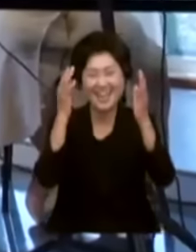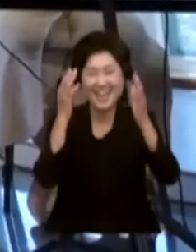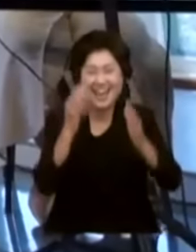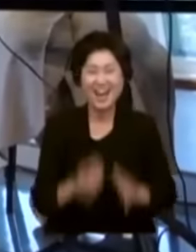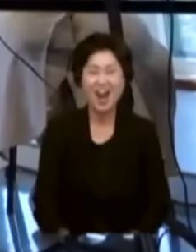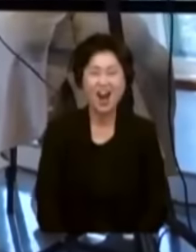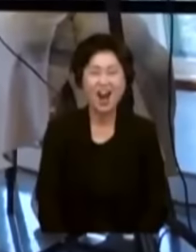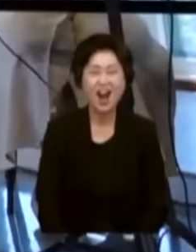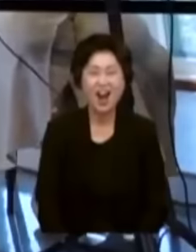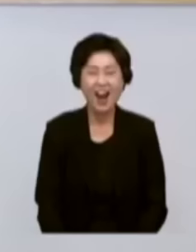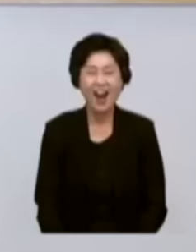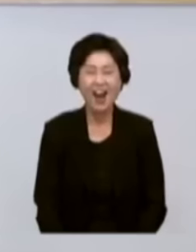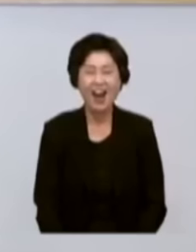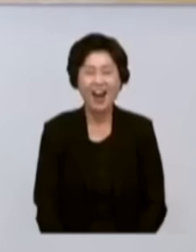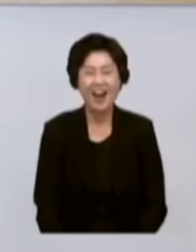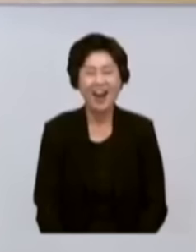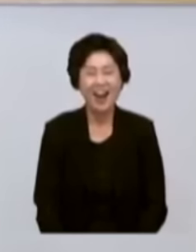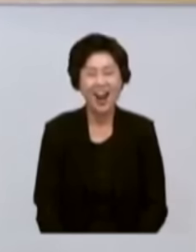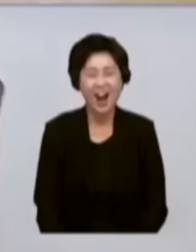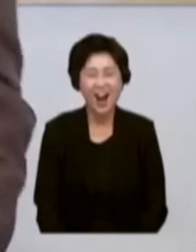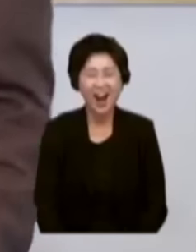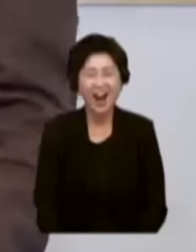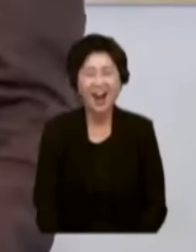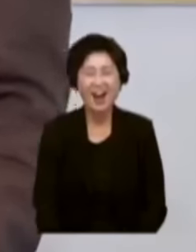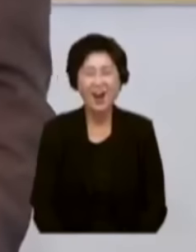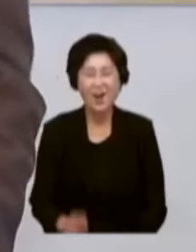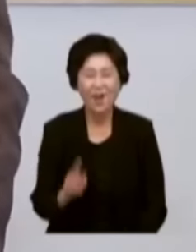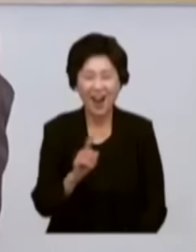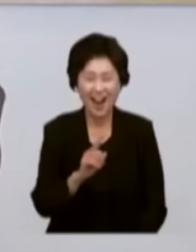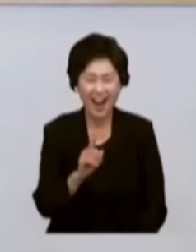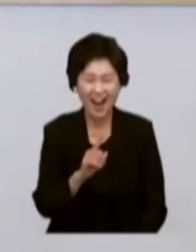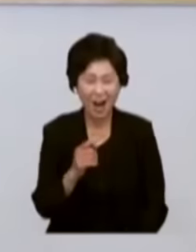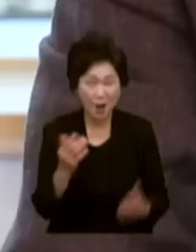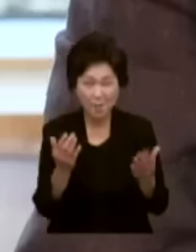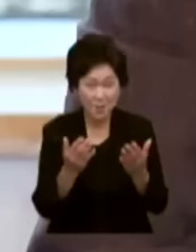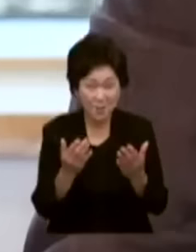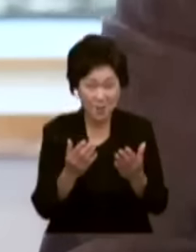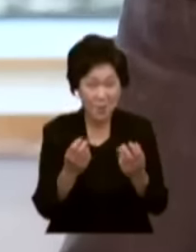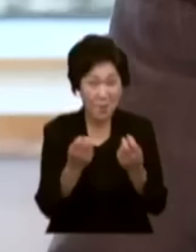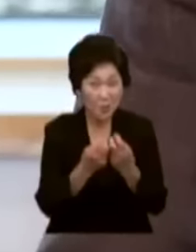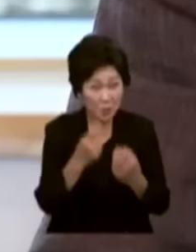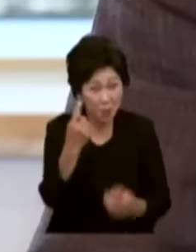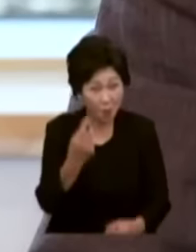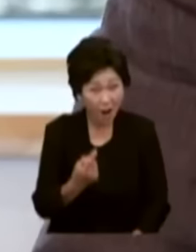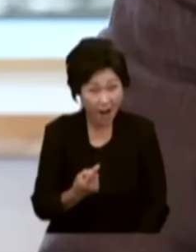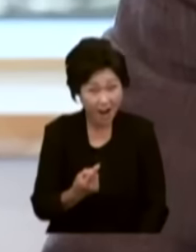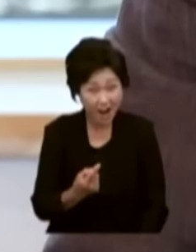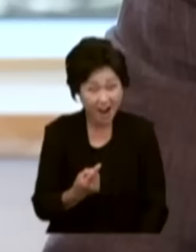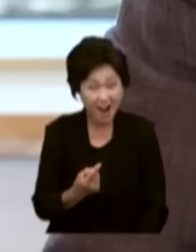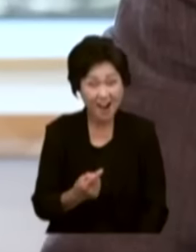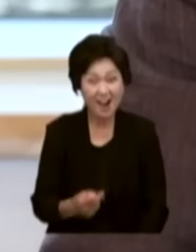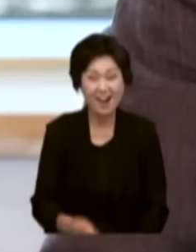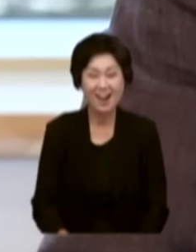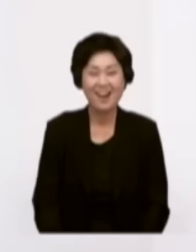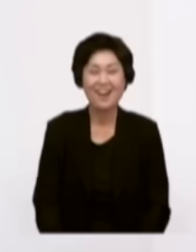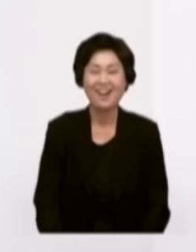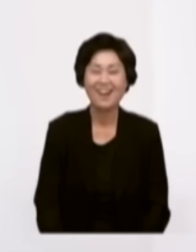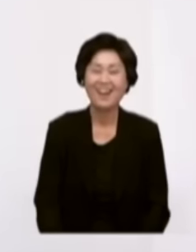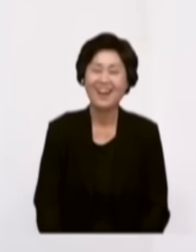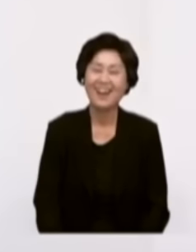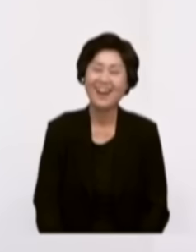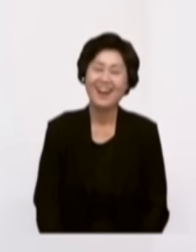아니 이게 웬일이에요? 이게 웬일이에요? 아니 영구 오빠가 여기 왜 있어?